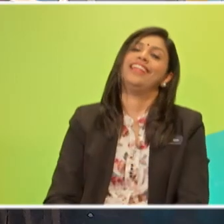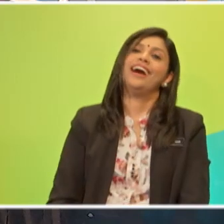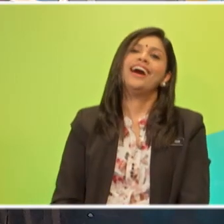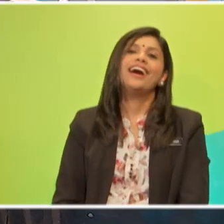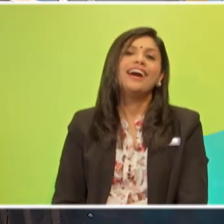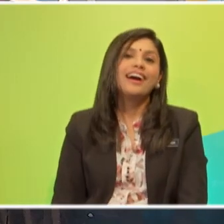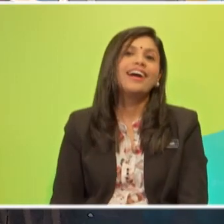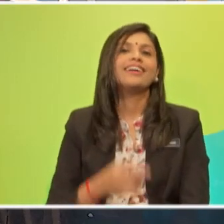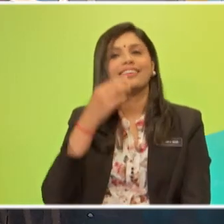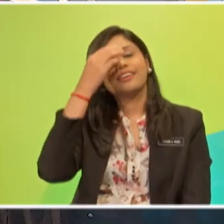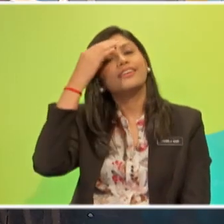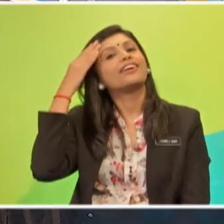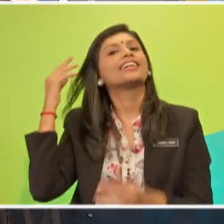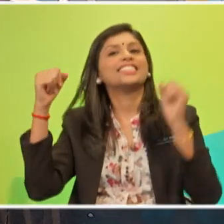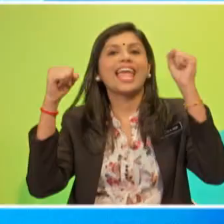4.